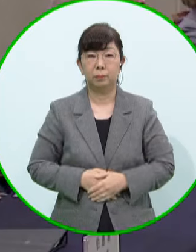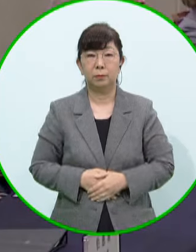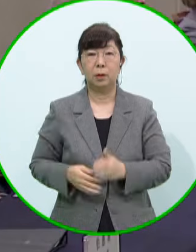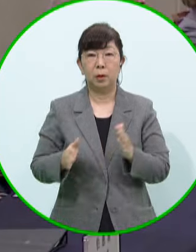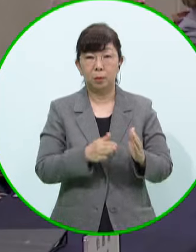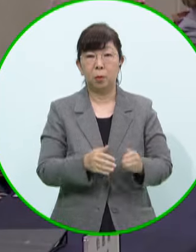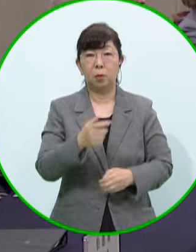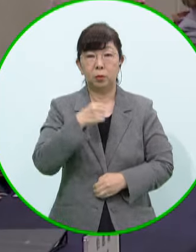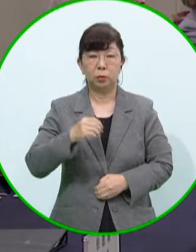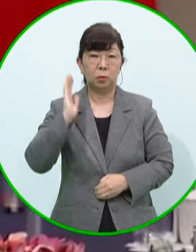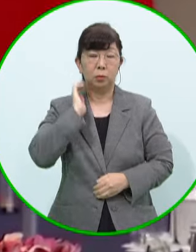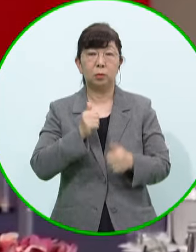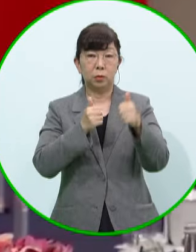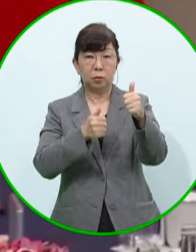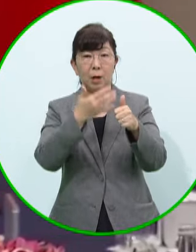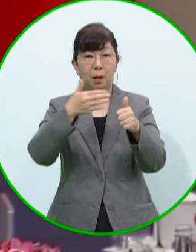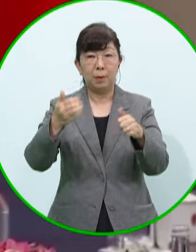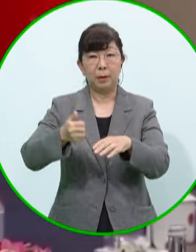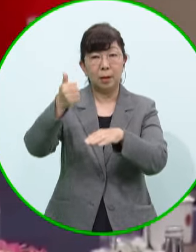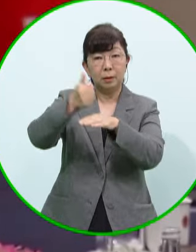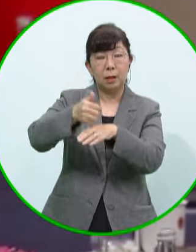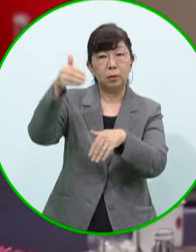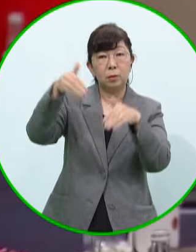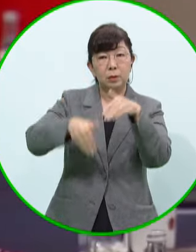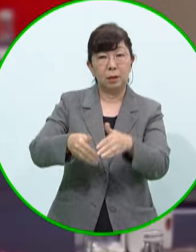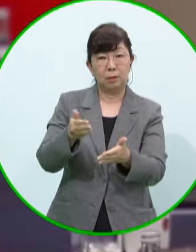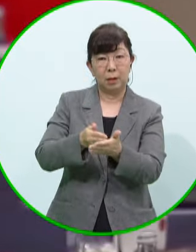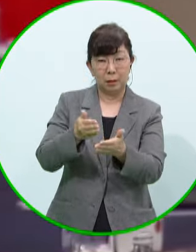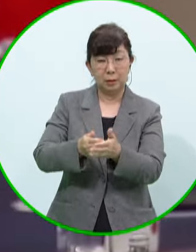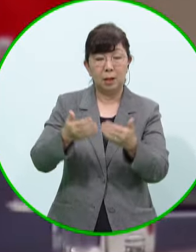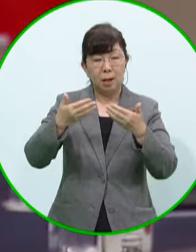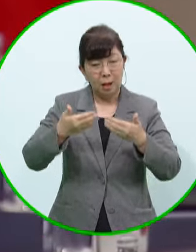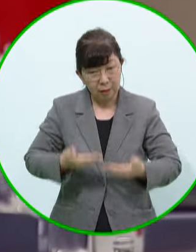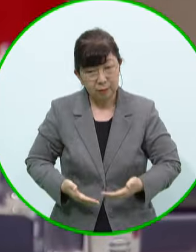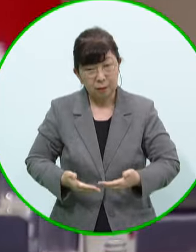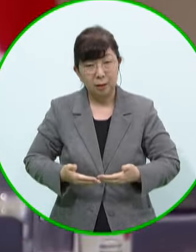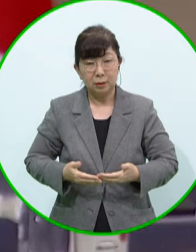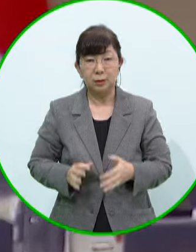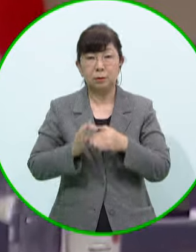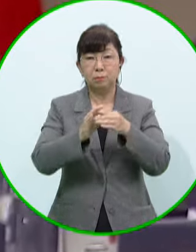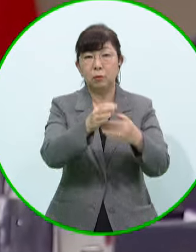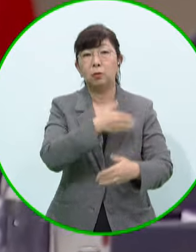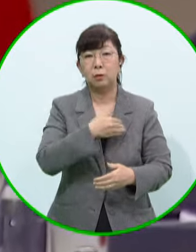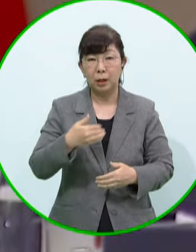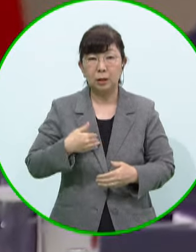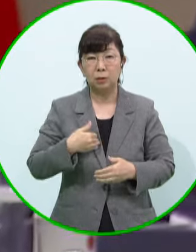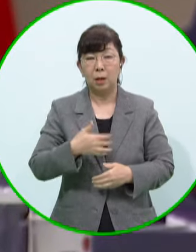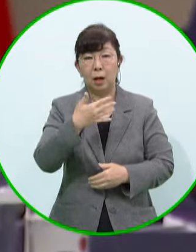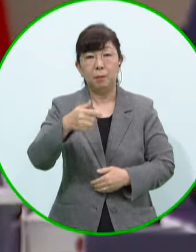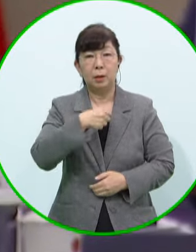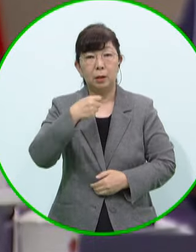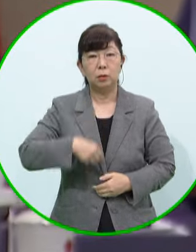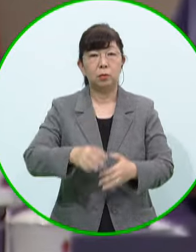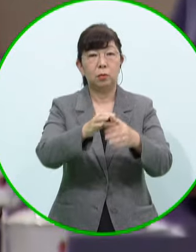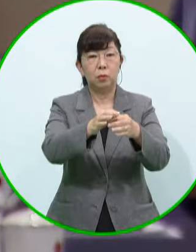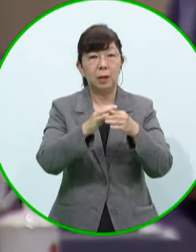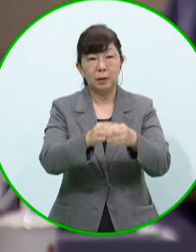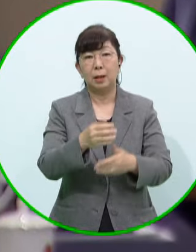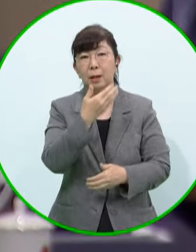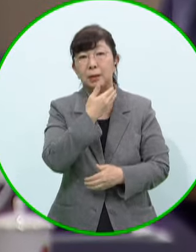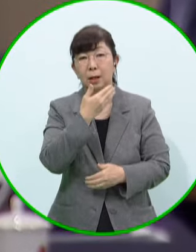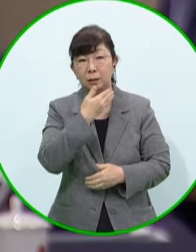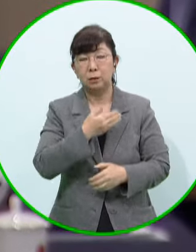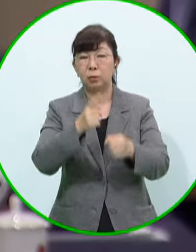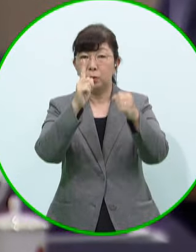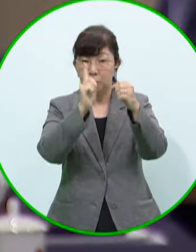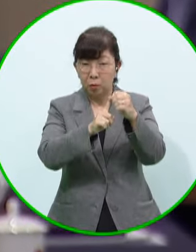一方の席はアメリカ大統領選挙に触れ安定的で健全かつ持続可能な米中関係という中国の